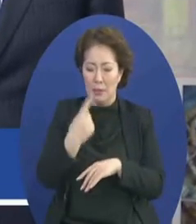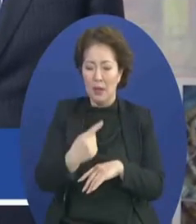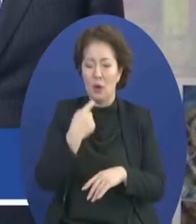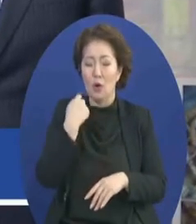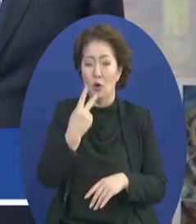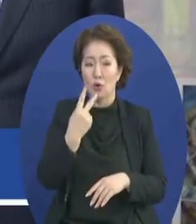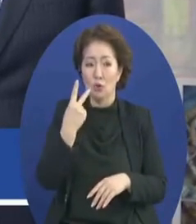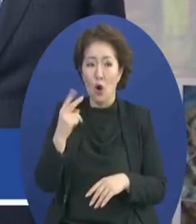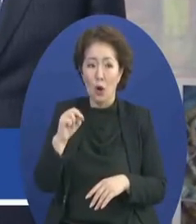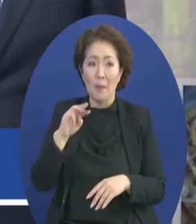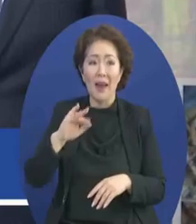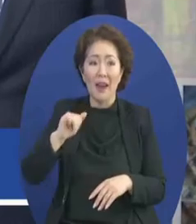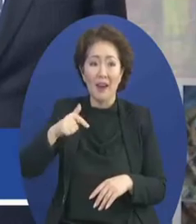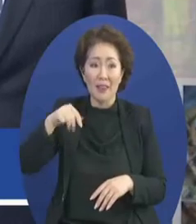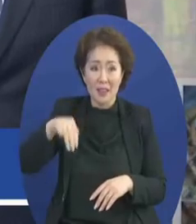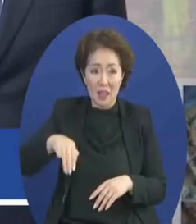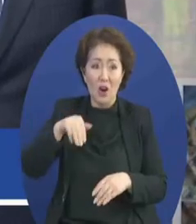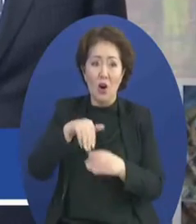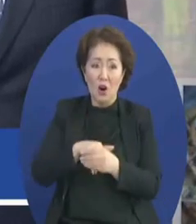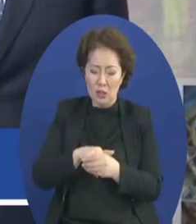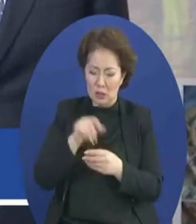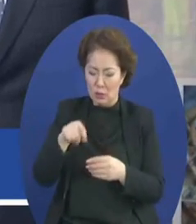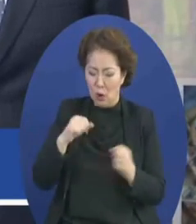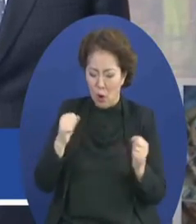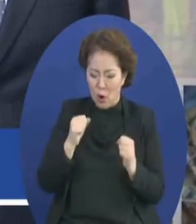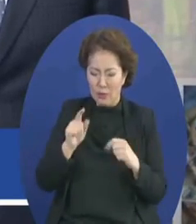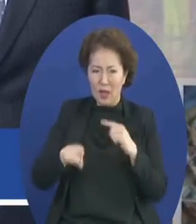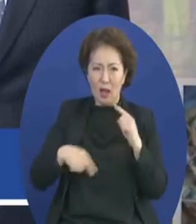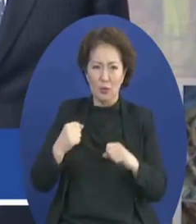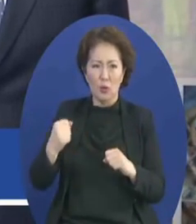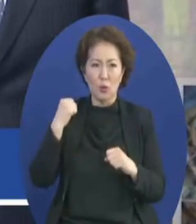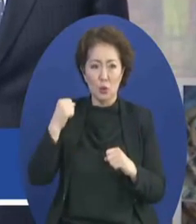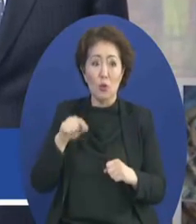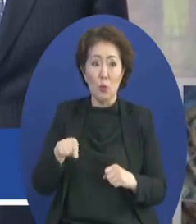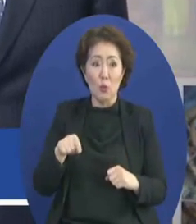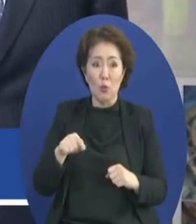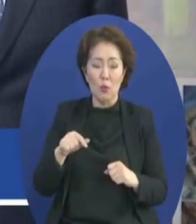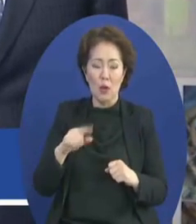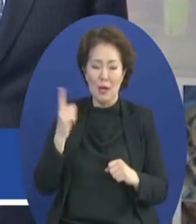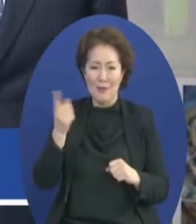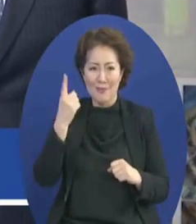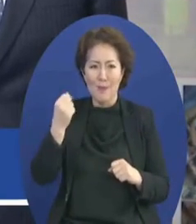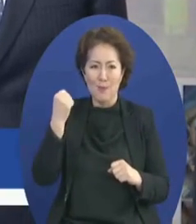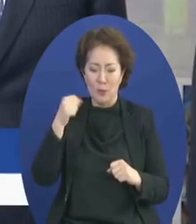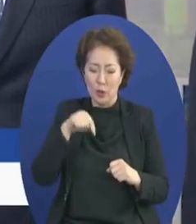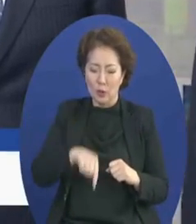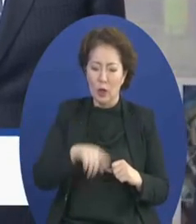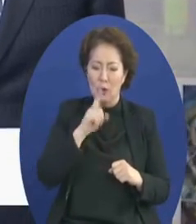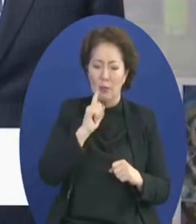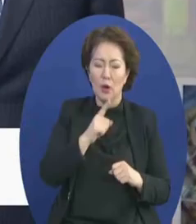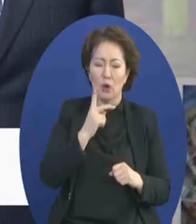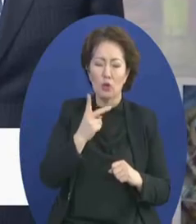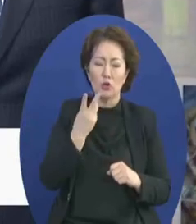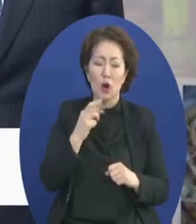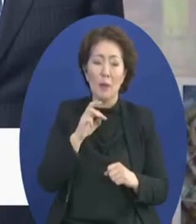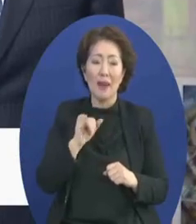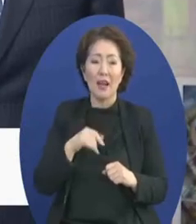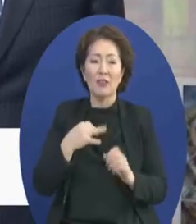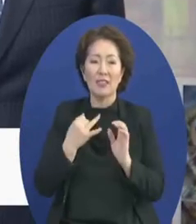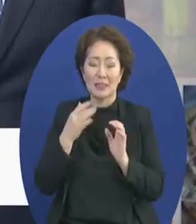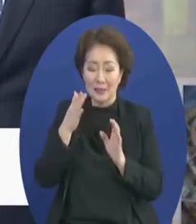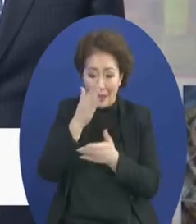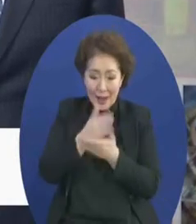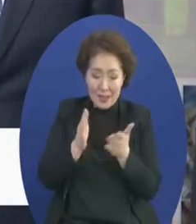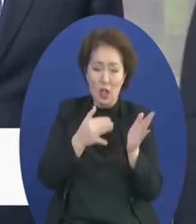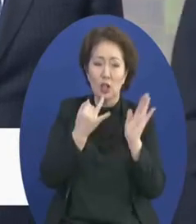мегаватт бол нь бас энэ өвлийн оргил ачааллын нэг. Тэгэхэд 1220 мегаваттын 740 мегаваттын дулааны